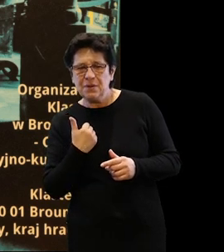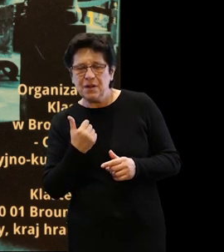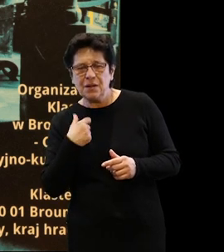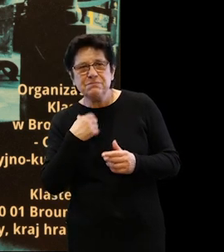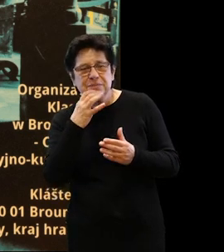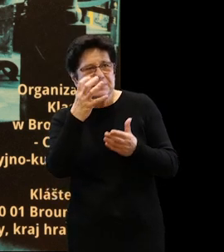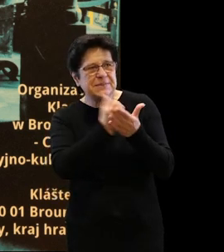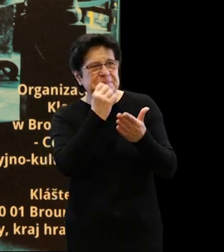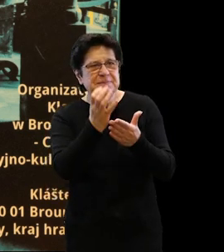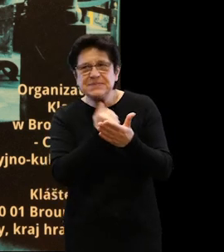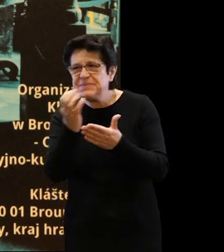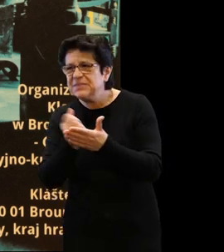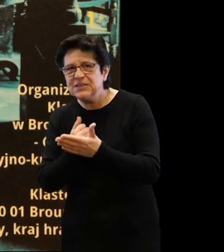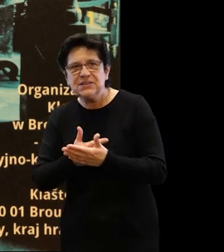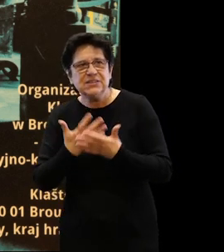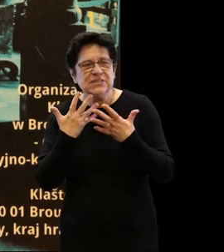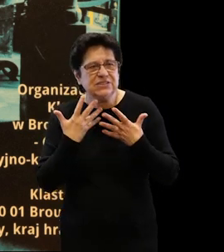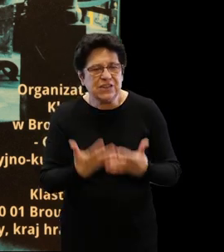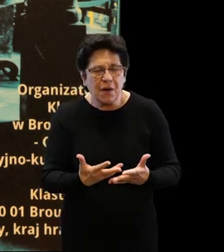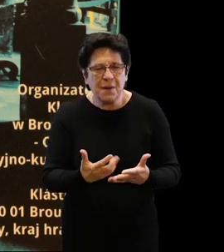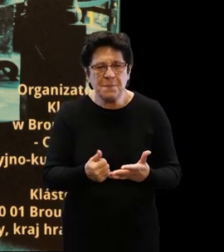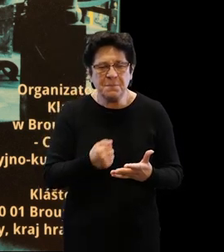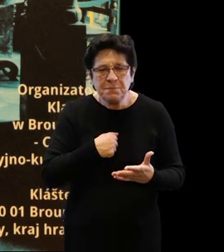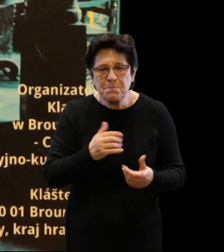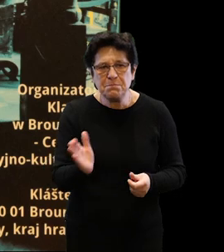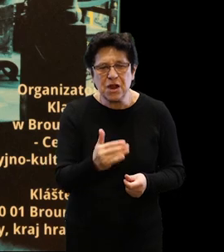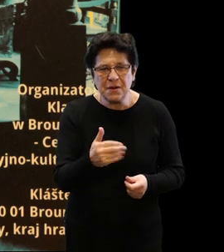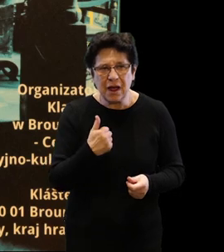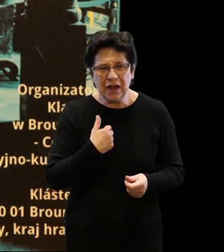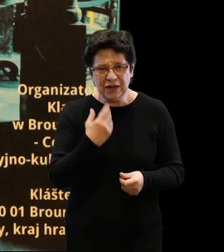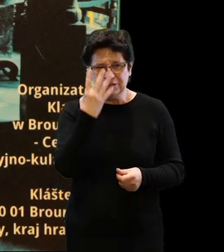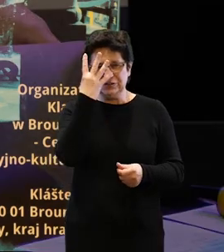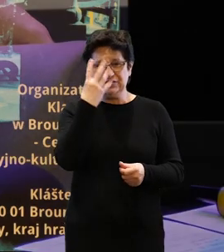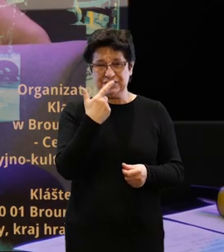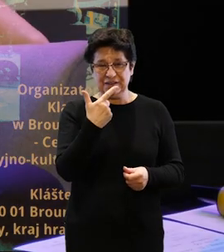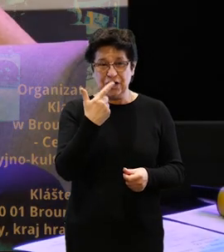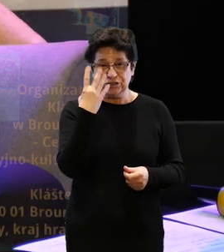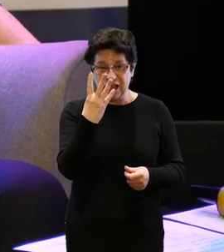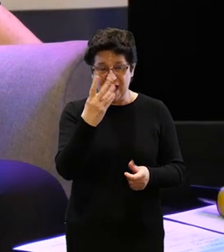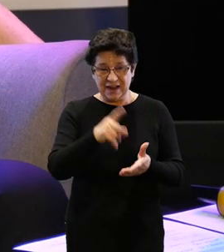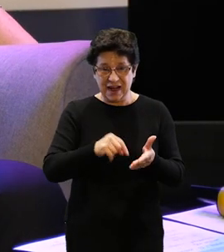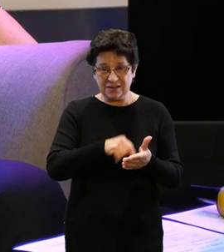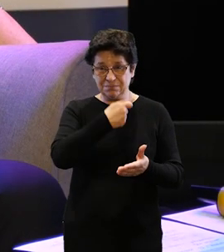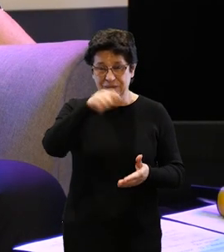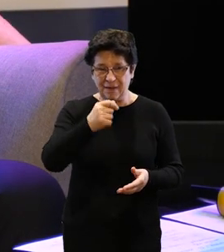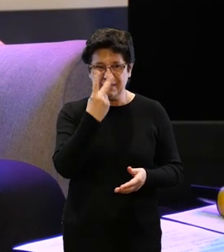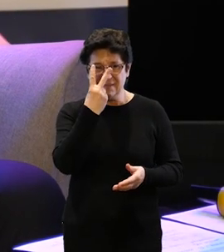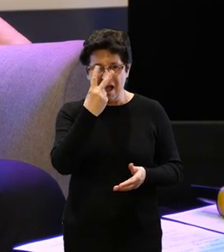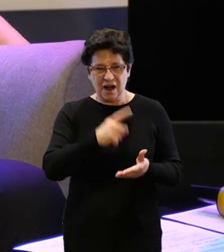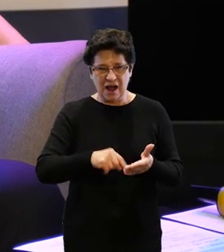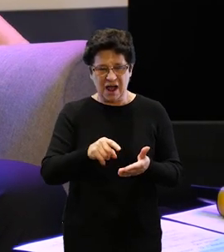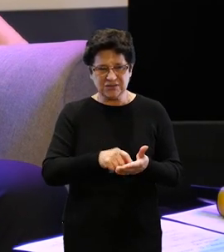pozyskaniu różnych przedmiotów chyba na cztery wyjazdy dwa razy Skończyło się mandatem także trzeba